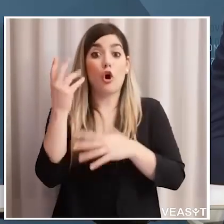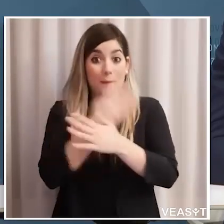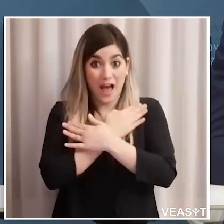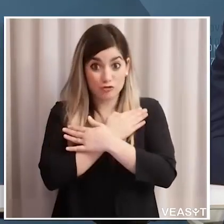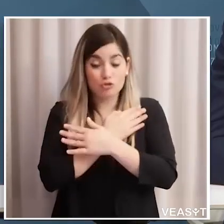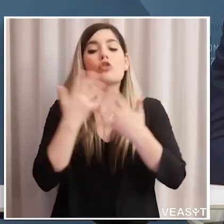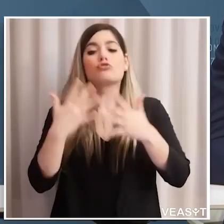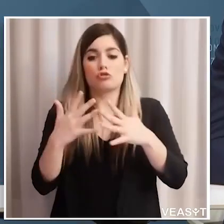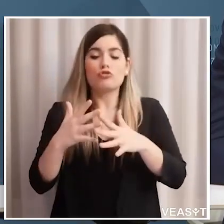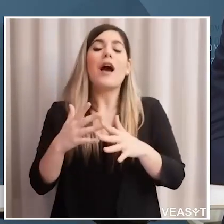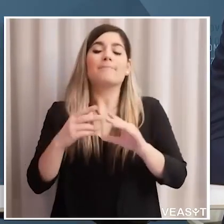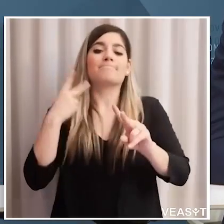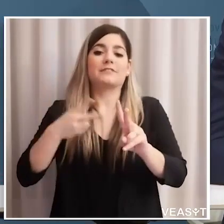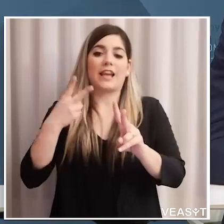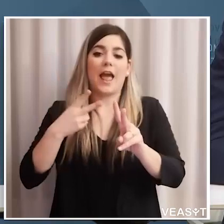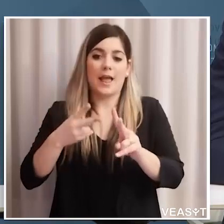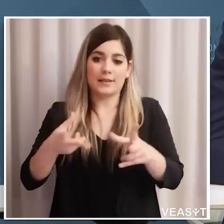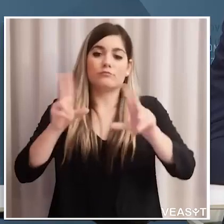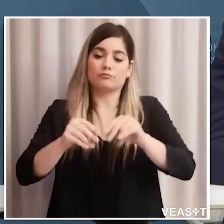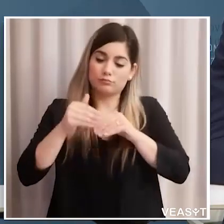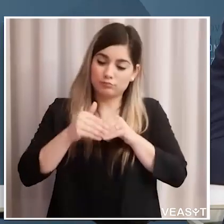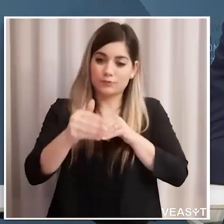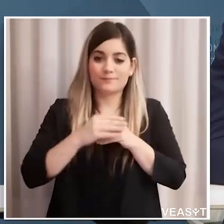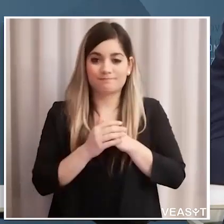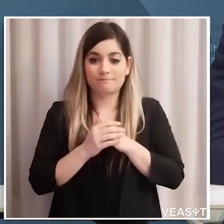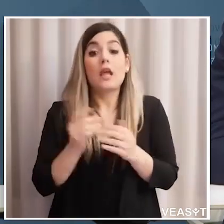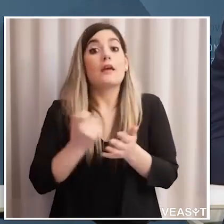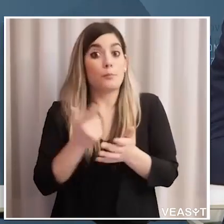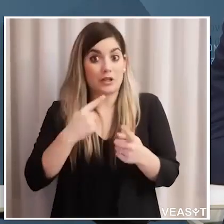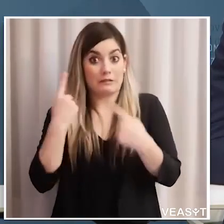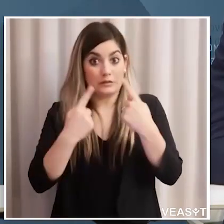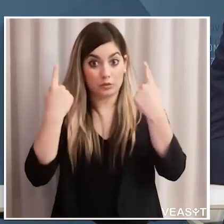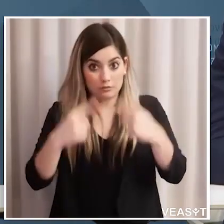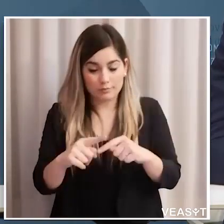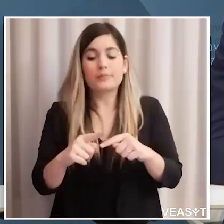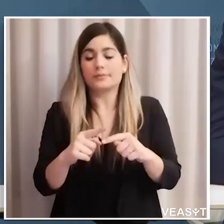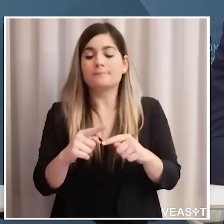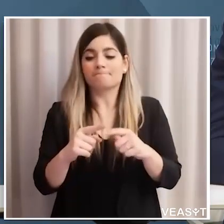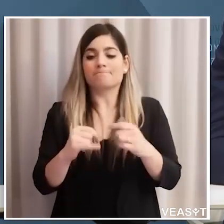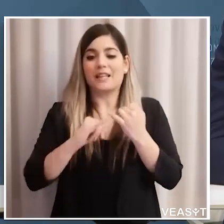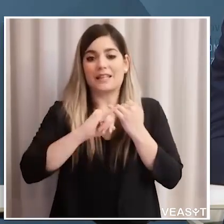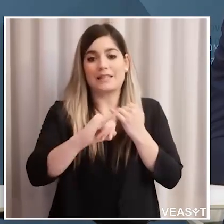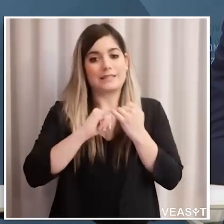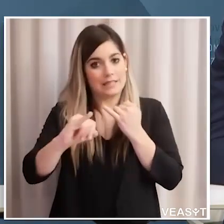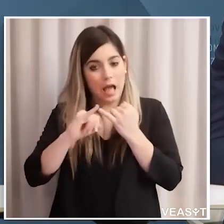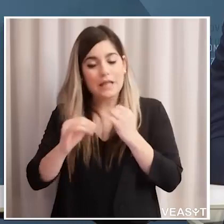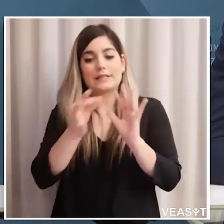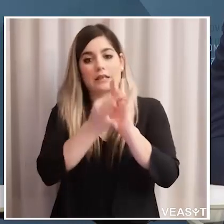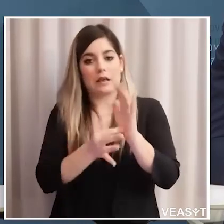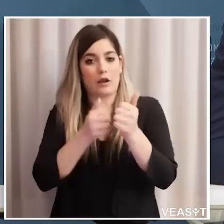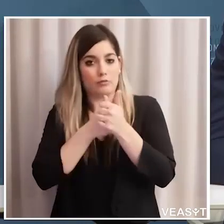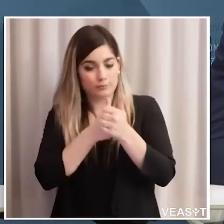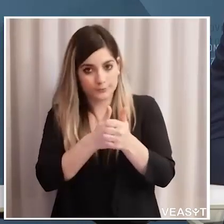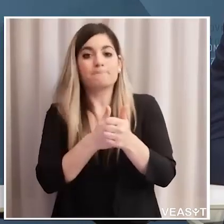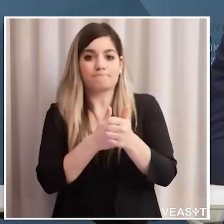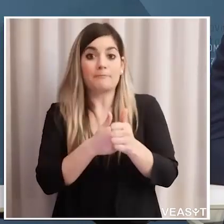trasporto sui treni. Importantissimo anche in questo contesto mantenere le distanze, tenersi alle regole. Uscirà